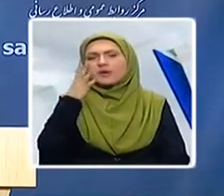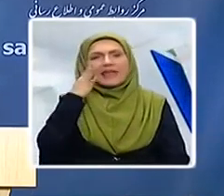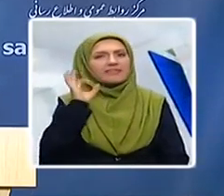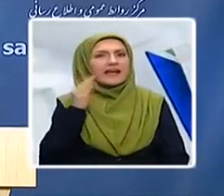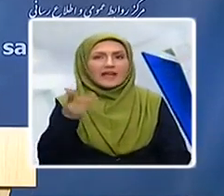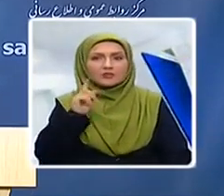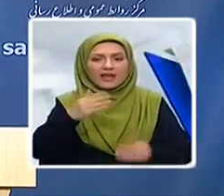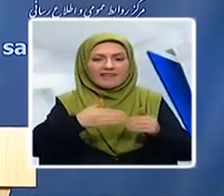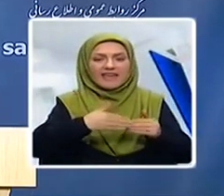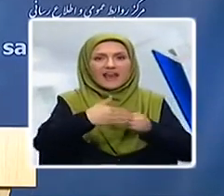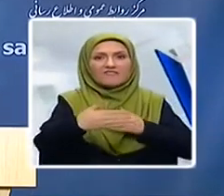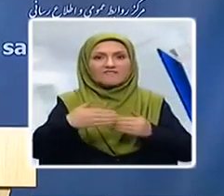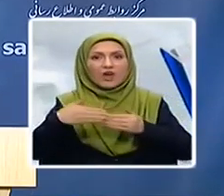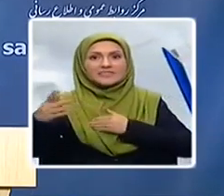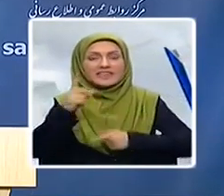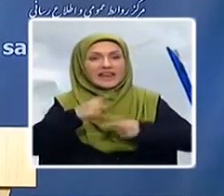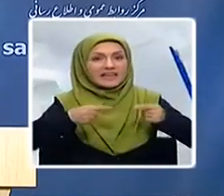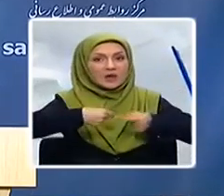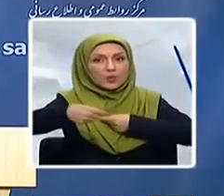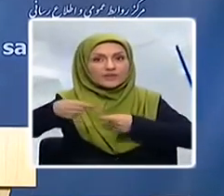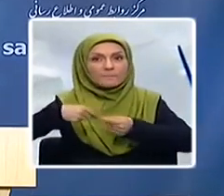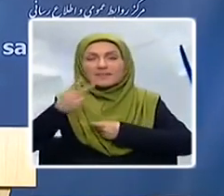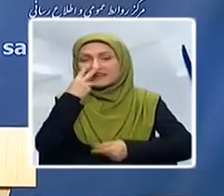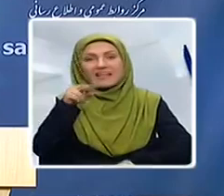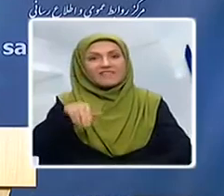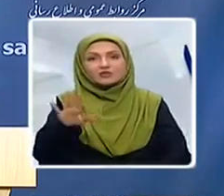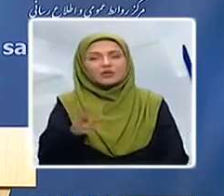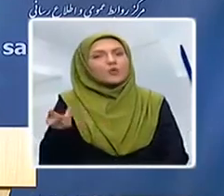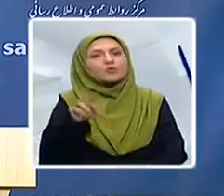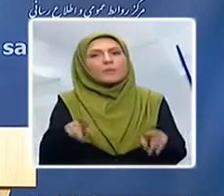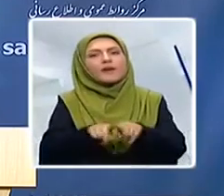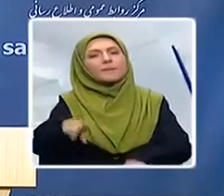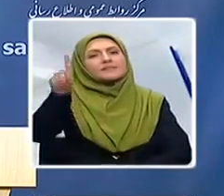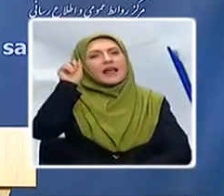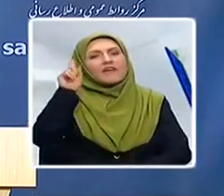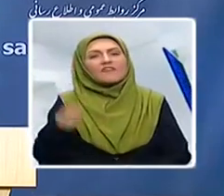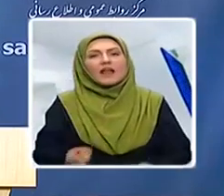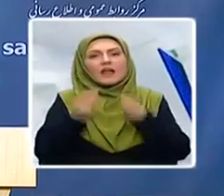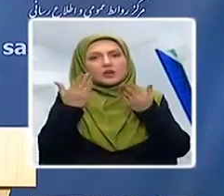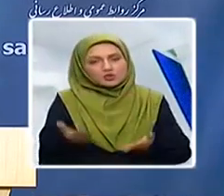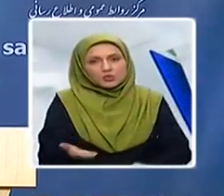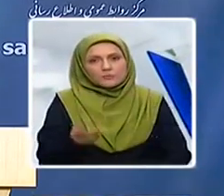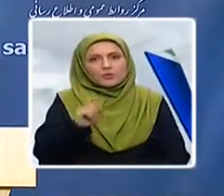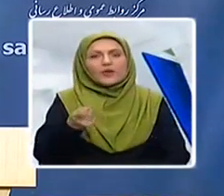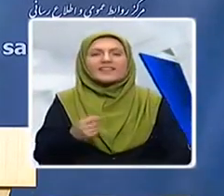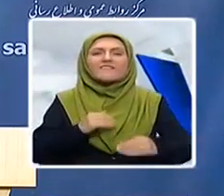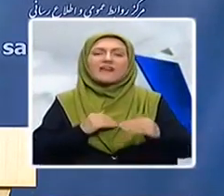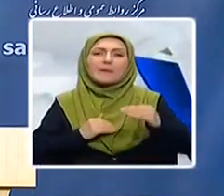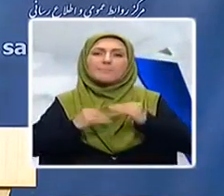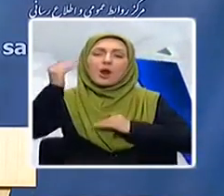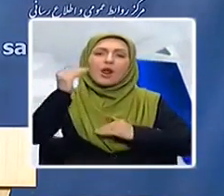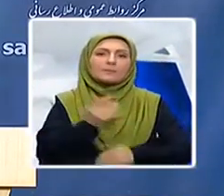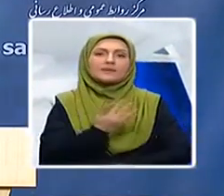گذاری اجتماعی رعایت نشه اوضاع بیماری به روزهای ابتدایی شروع کرونا در کشور برمیگرده و در این صورت